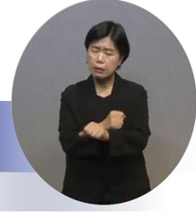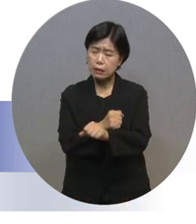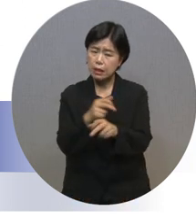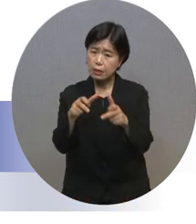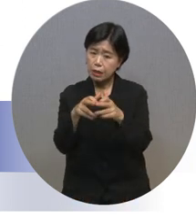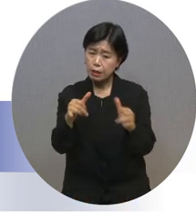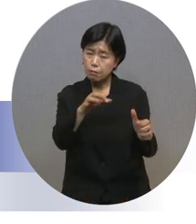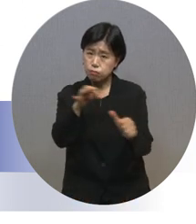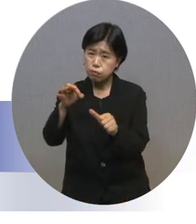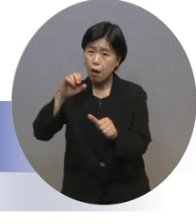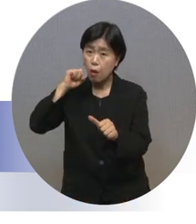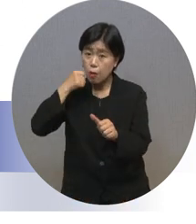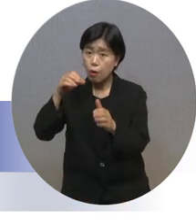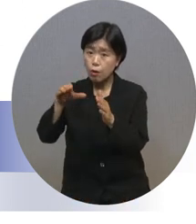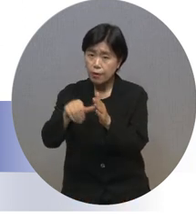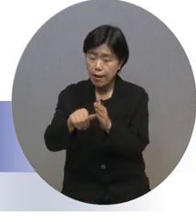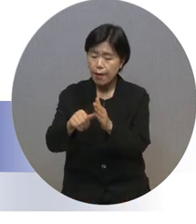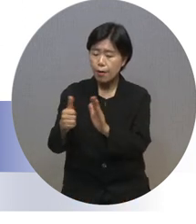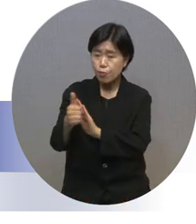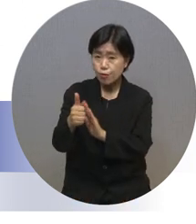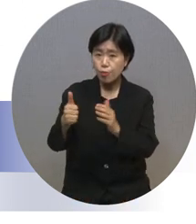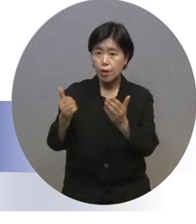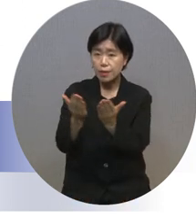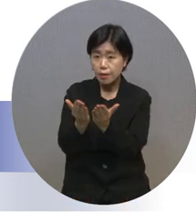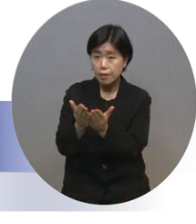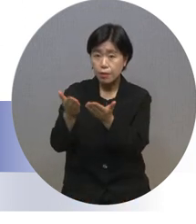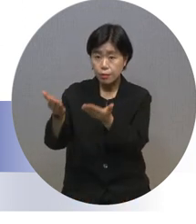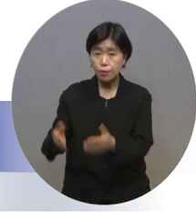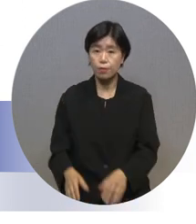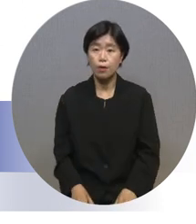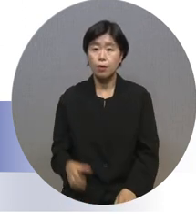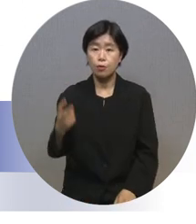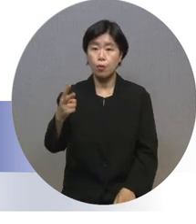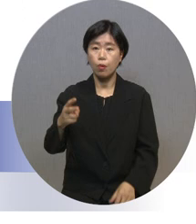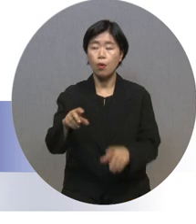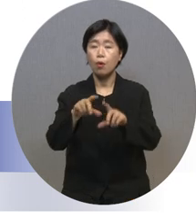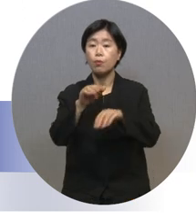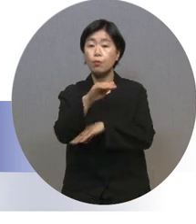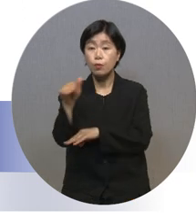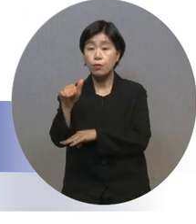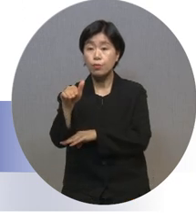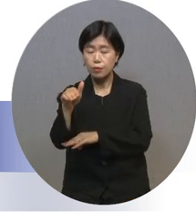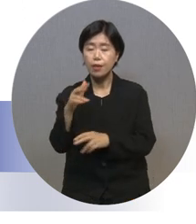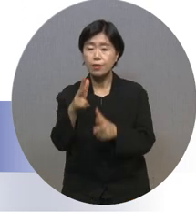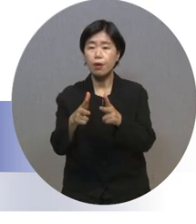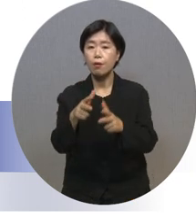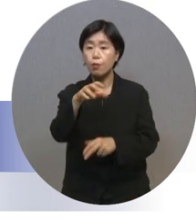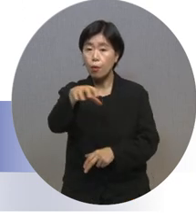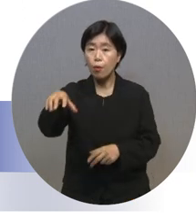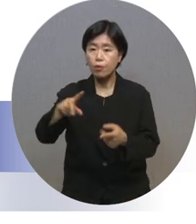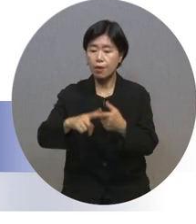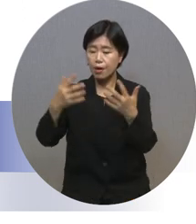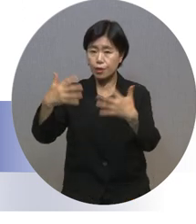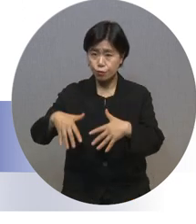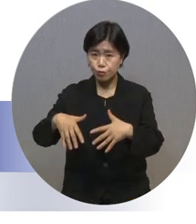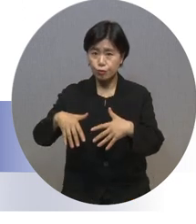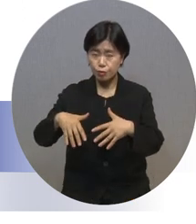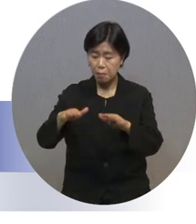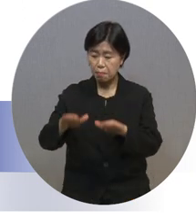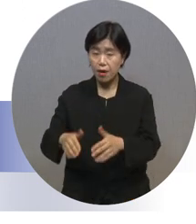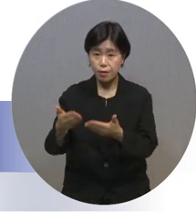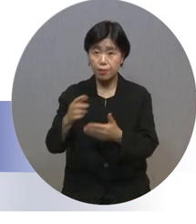기업을 대상으로 컨설팅을 확대하고 자외 사용 표준 사업장 설립 규제를 완화 하겠다고